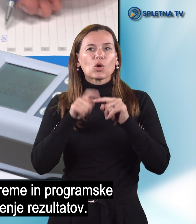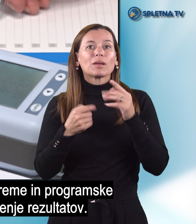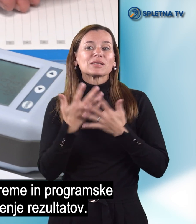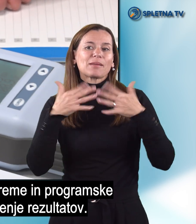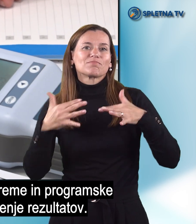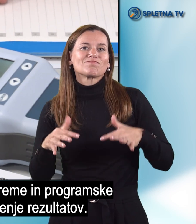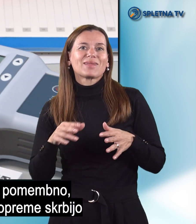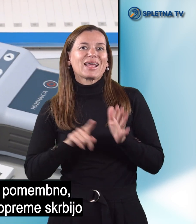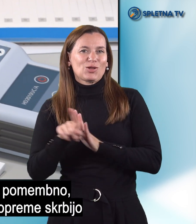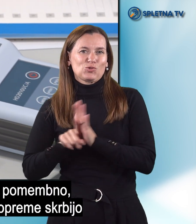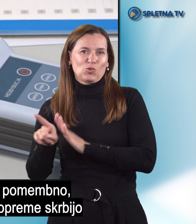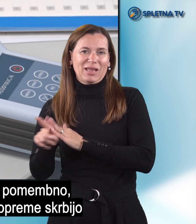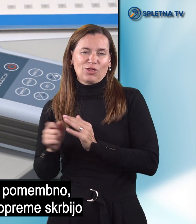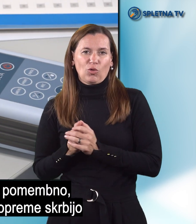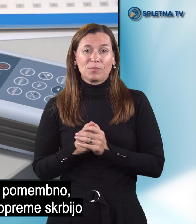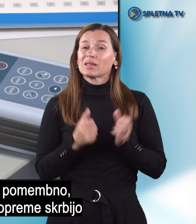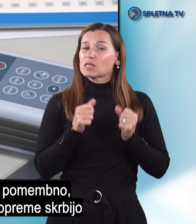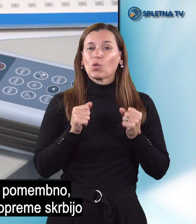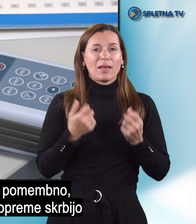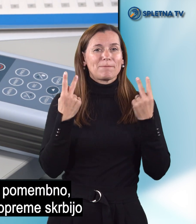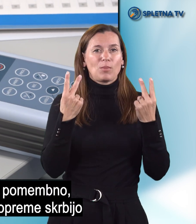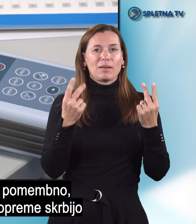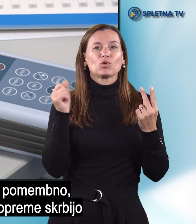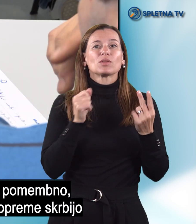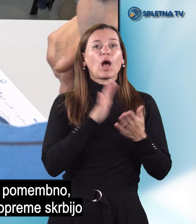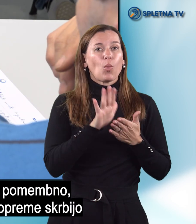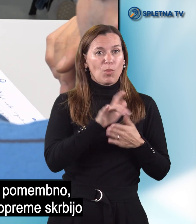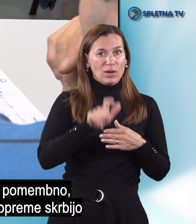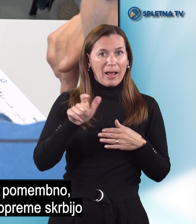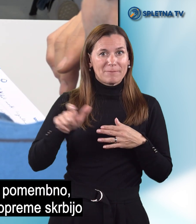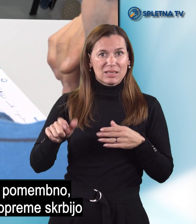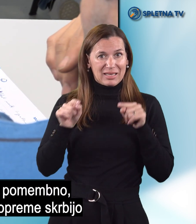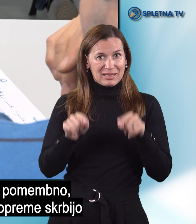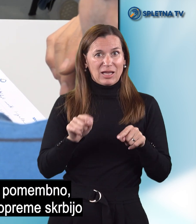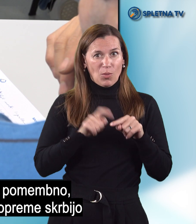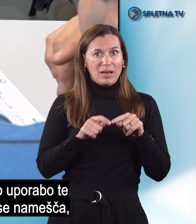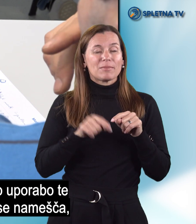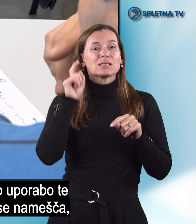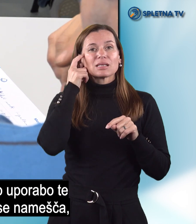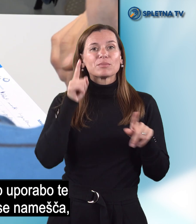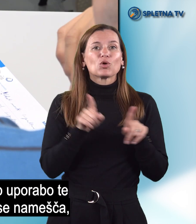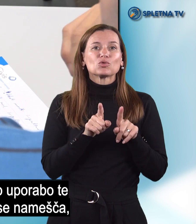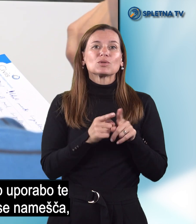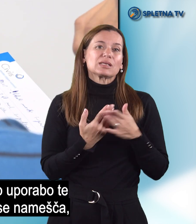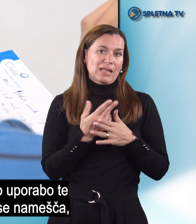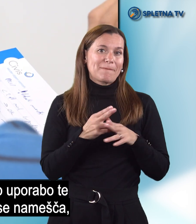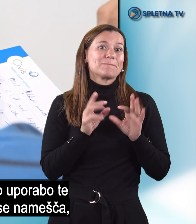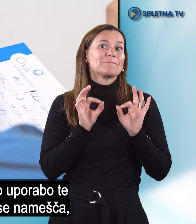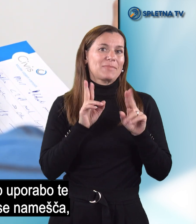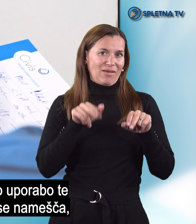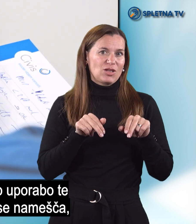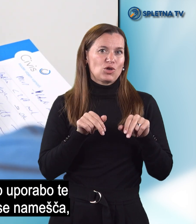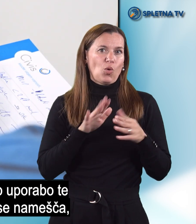interpretacijo rezultatov. Zelo pa nam je pomembno, da uporabniki te opreme skrbijo tudi za